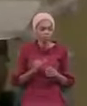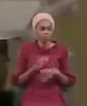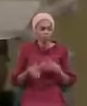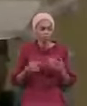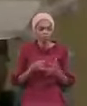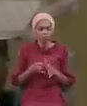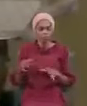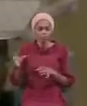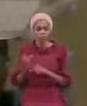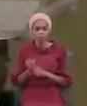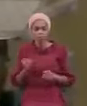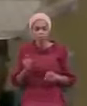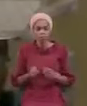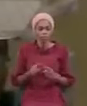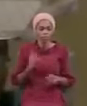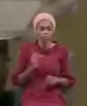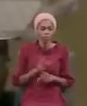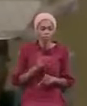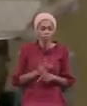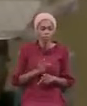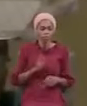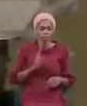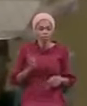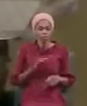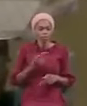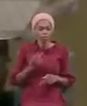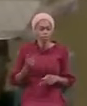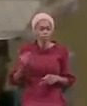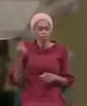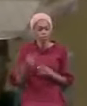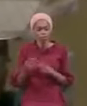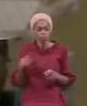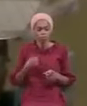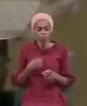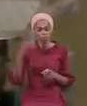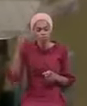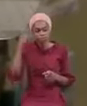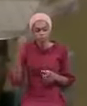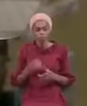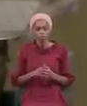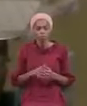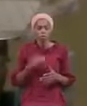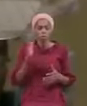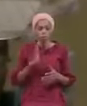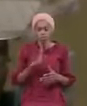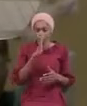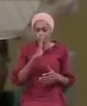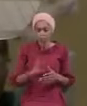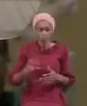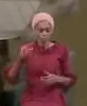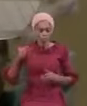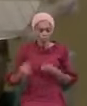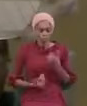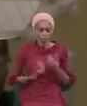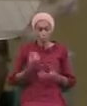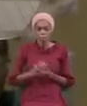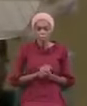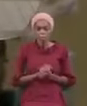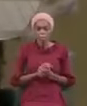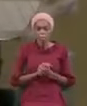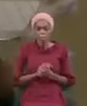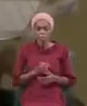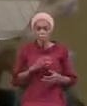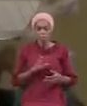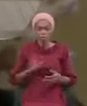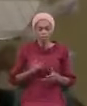sommes ici la par que vous entendez la Parole de Dieu a réactivver à vous la tu biblique lundi c'est une opportunité pour venir pour